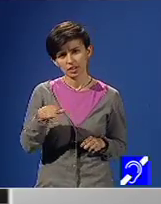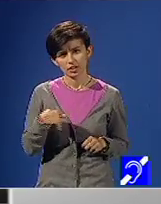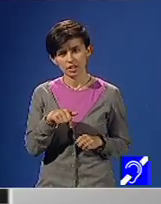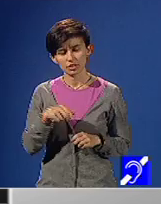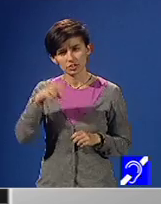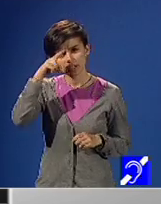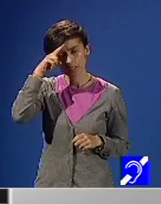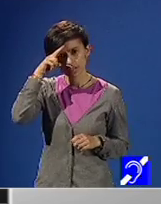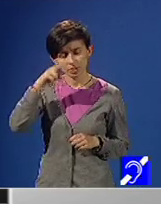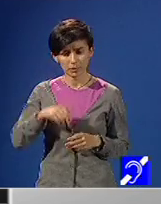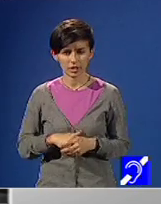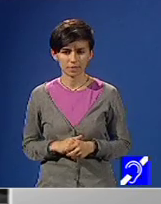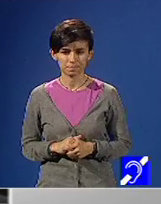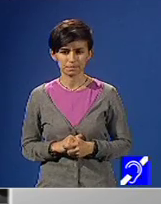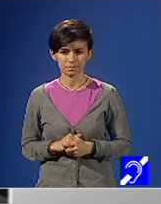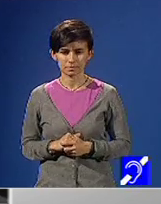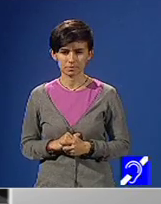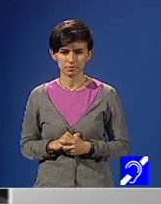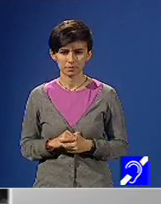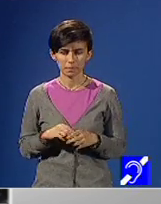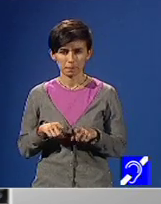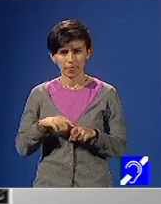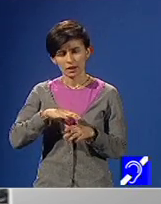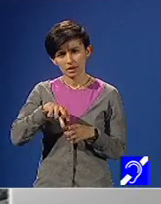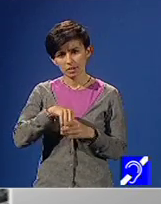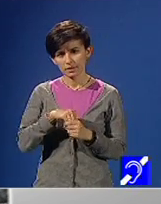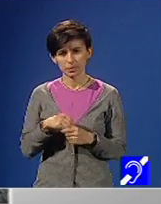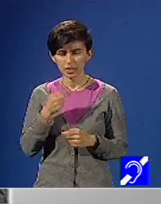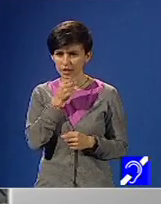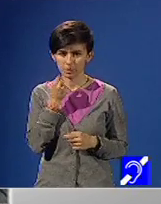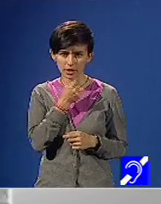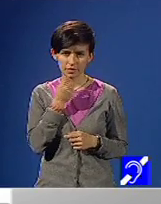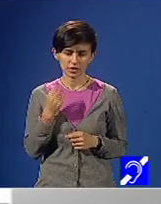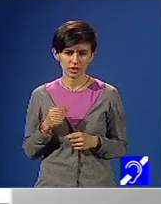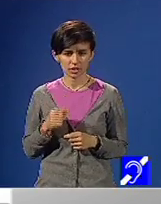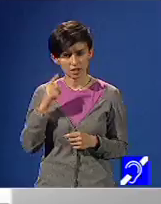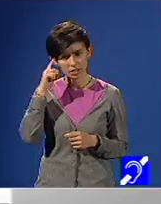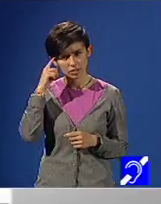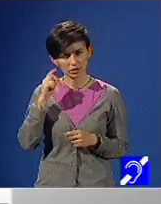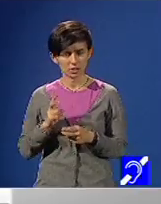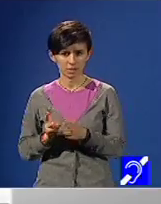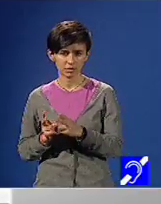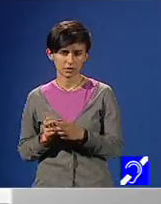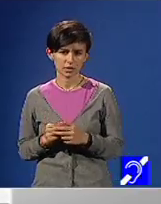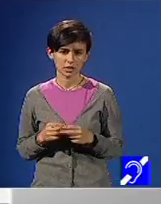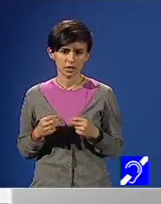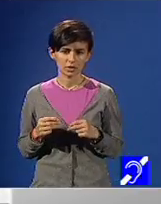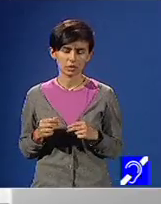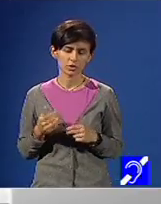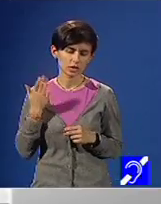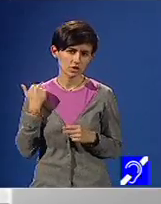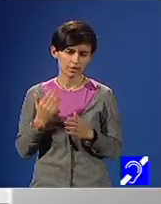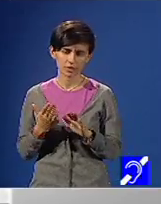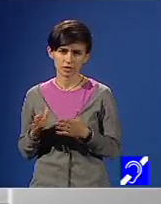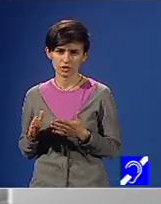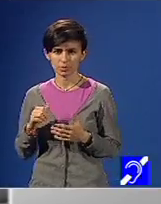Germania și familia beneficia de consiliere. Era un început, era pentru prima dată